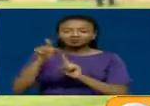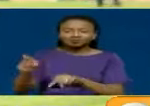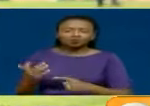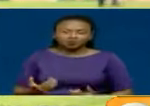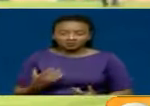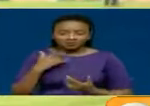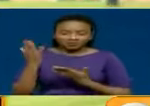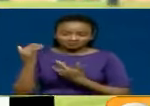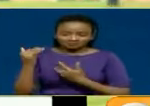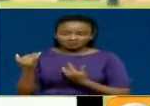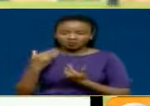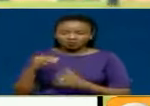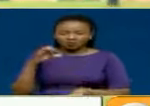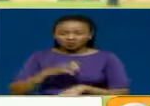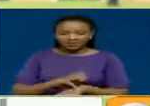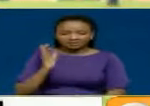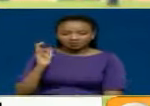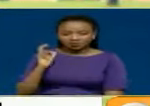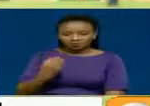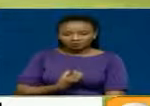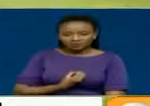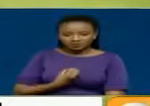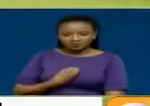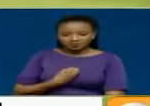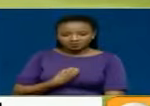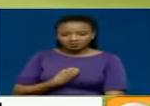sana. Natarajia nitaenda kuleta medal.